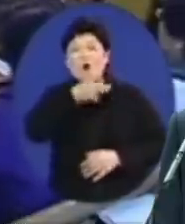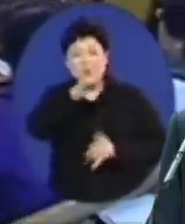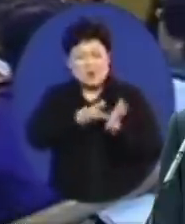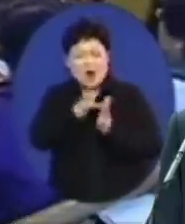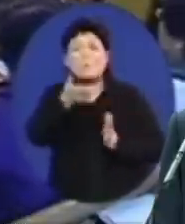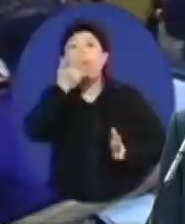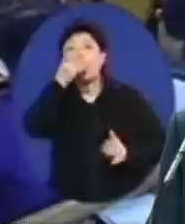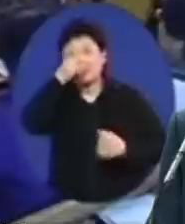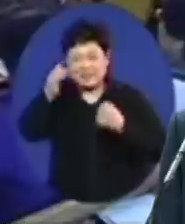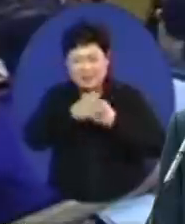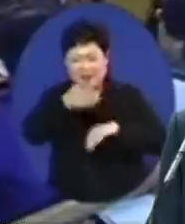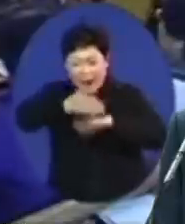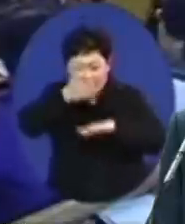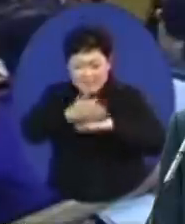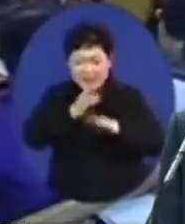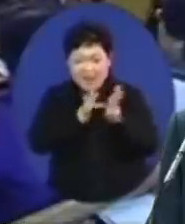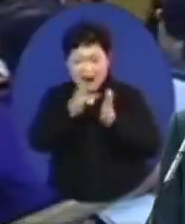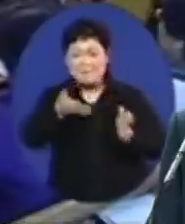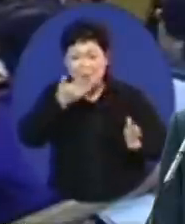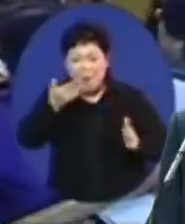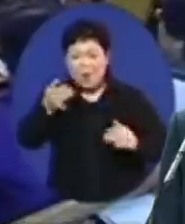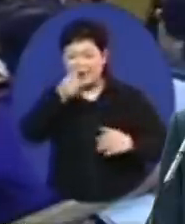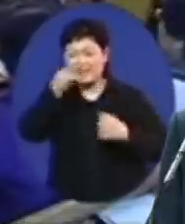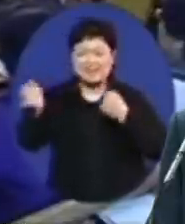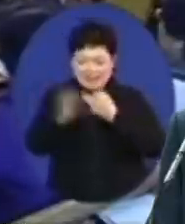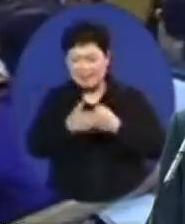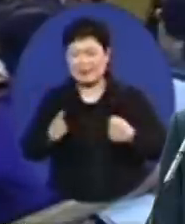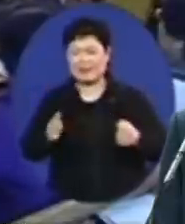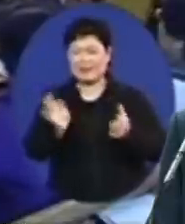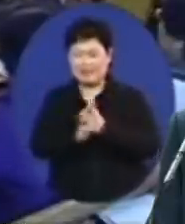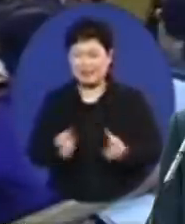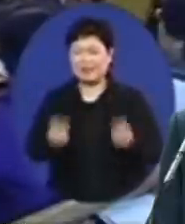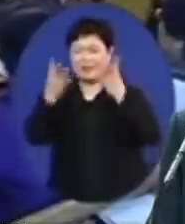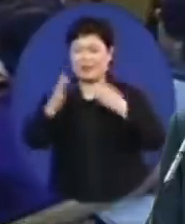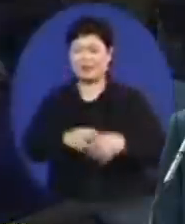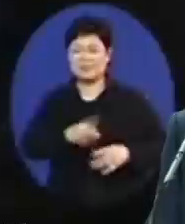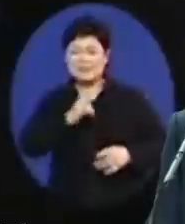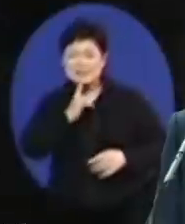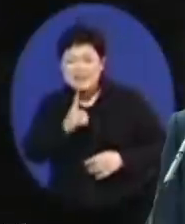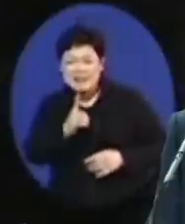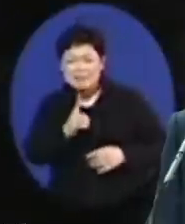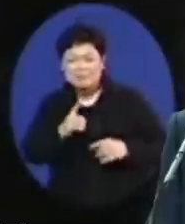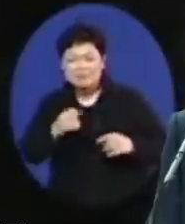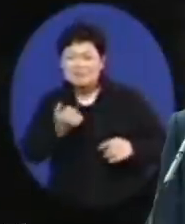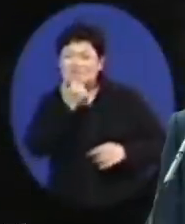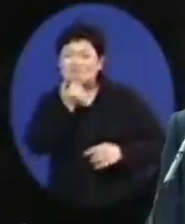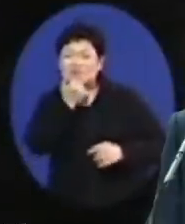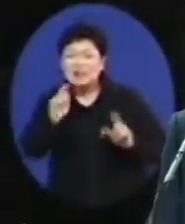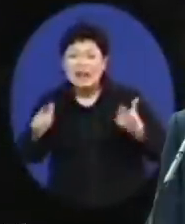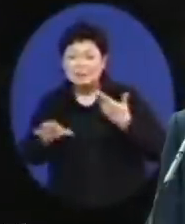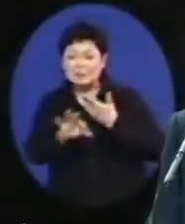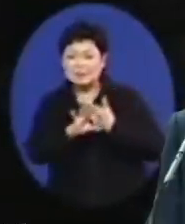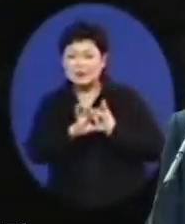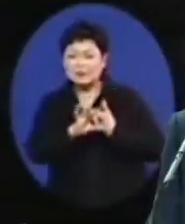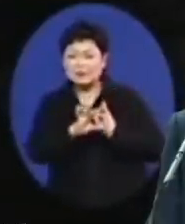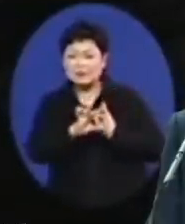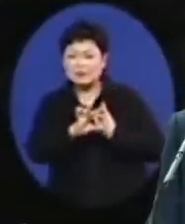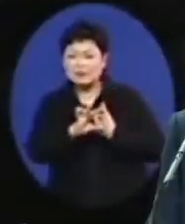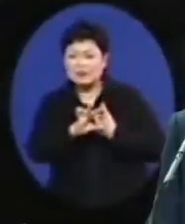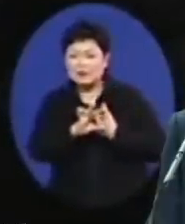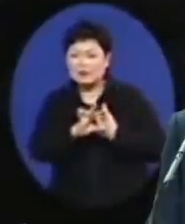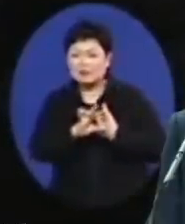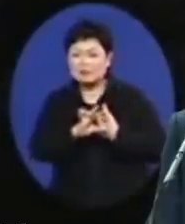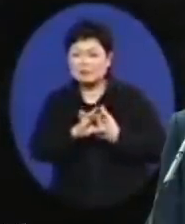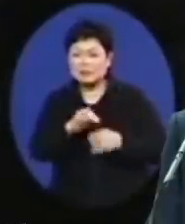있으니까 매일같이 감사약을 먹고 있으니까 우리가 1분간 웃으면 우리 신체는 24시간